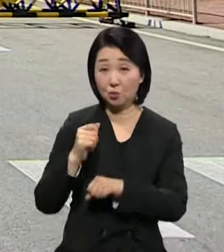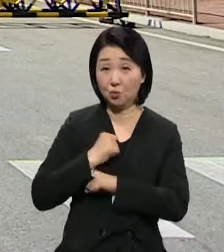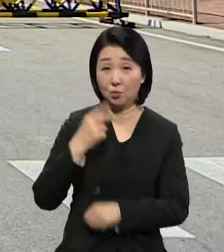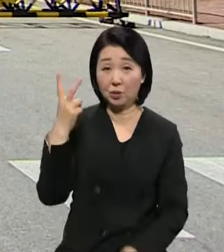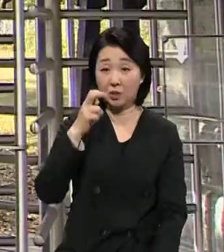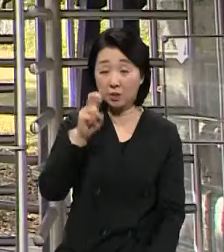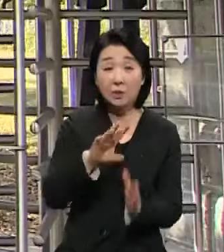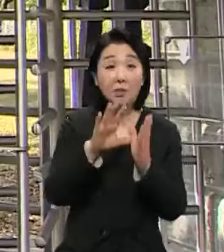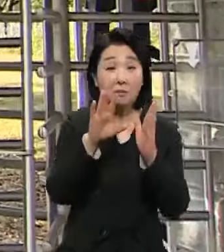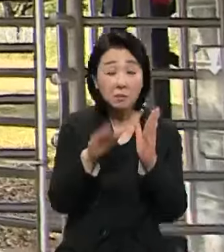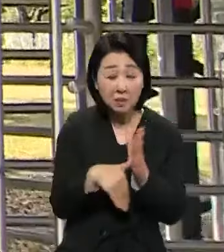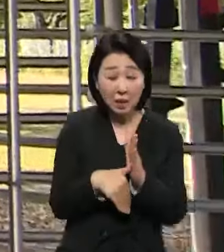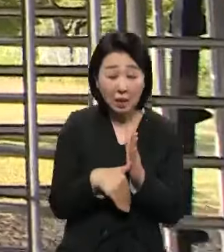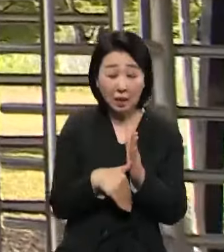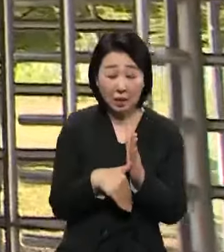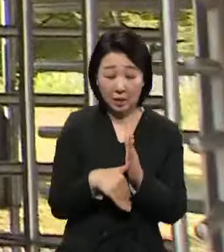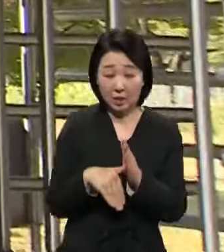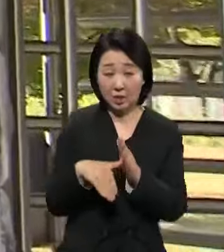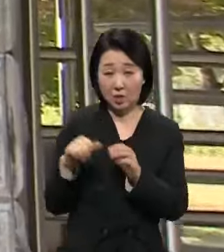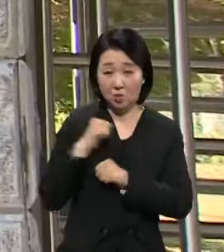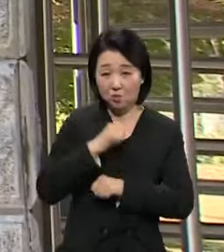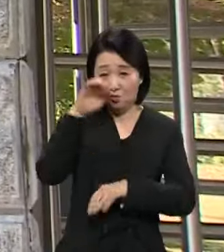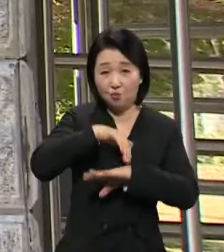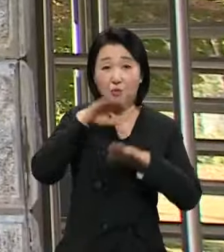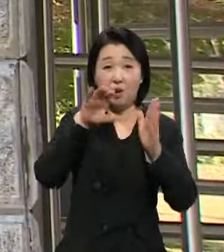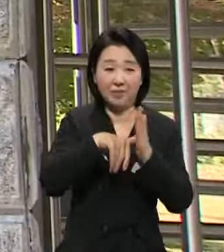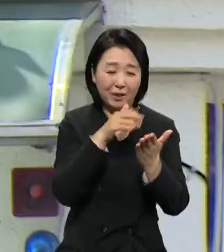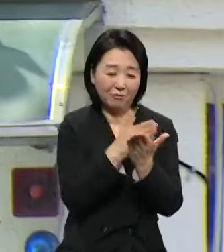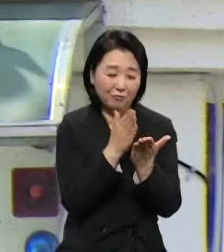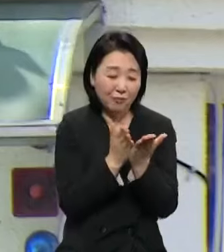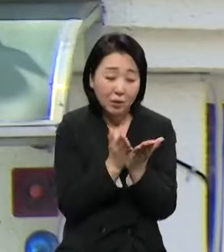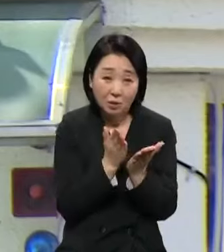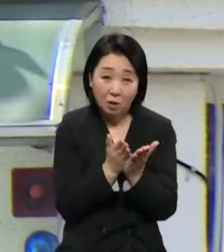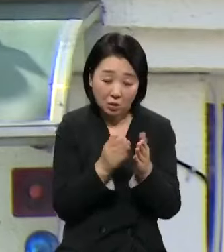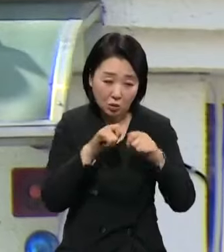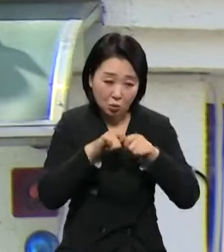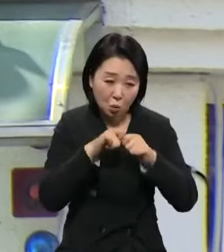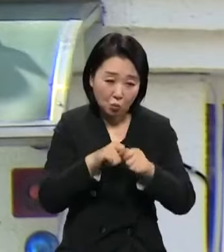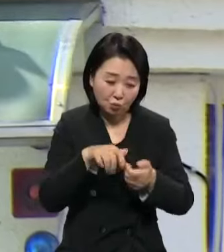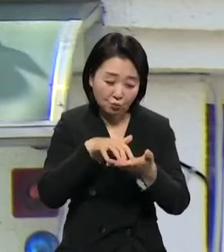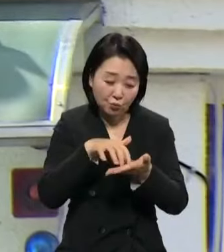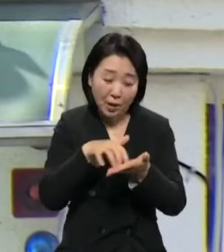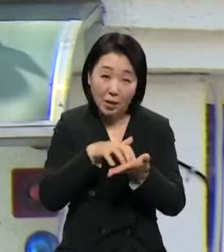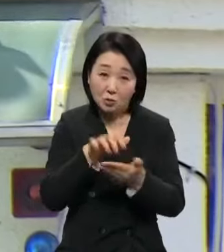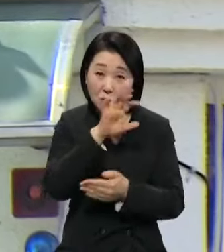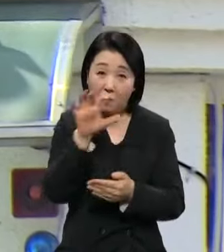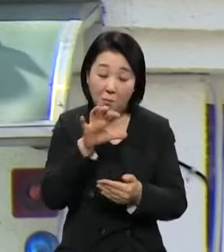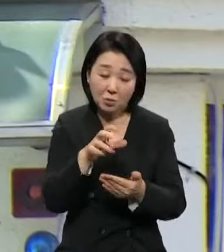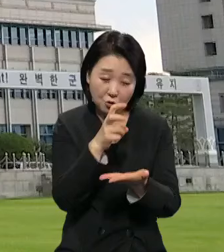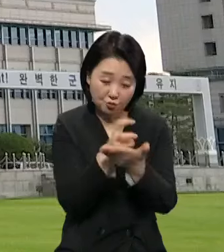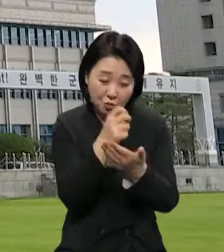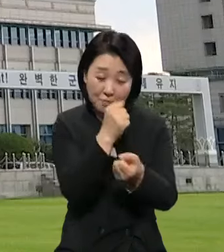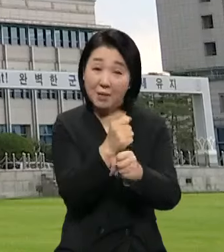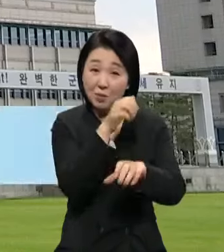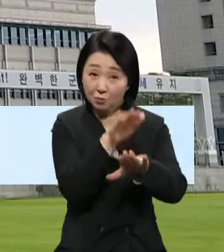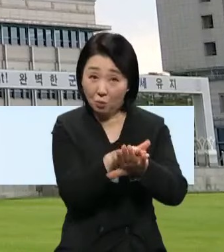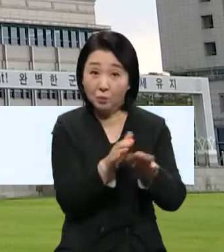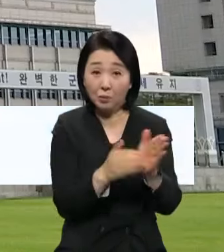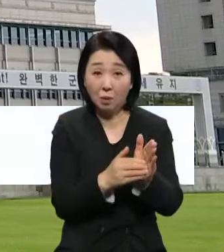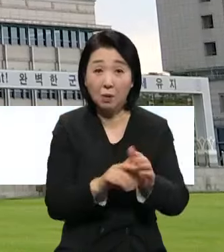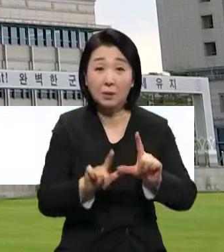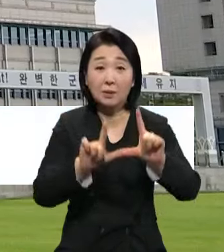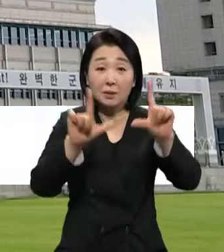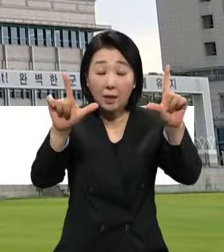2020년 군기 훈련에 구체적인 종류와 횟수 방법 등을 정한 규정을 만들었습니다 같은 해